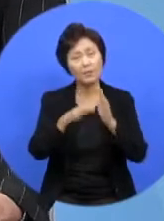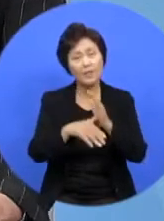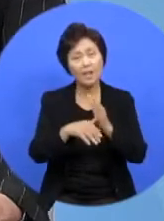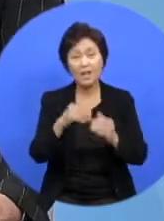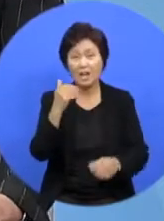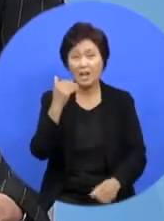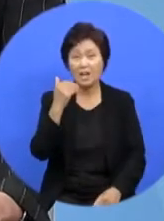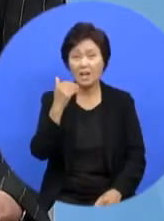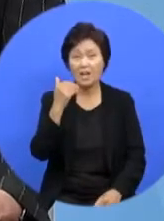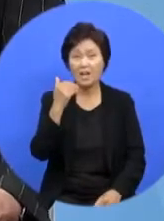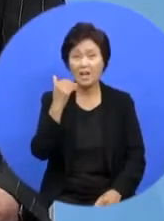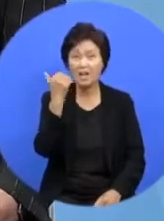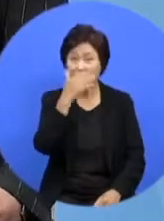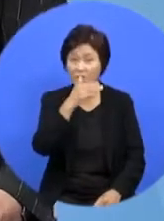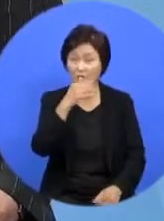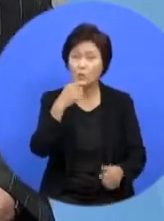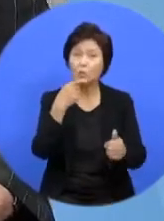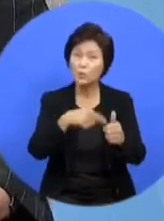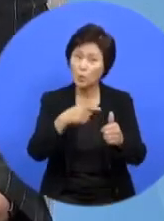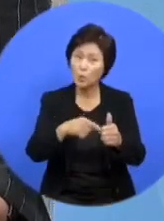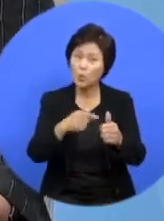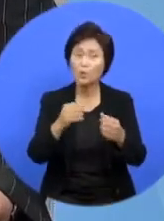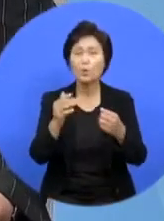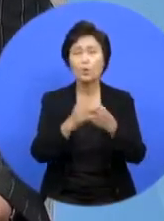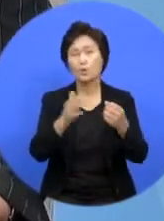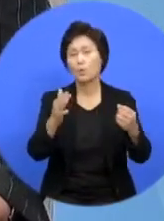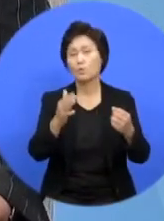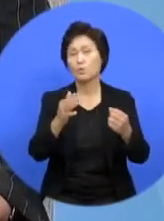때문에 난리가 났었습니다. 정말 어제 그럴 수 있어.